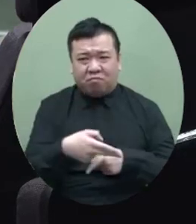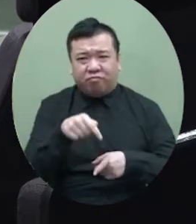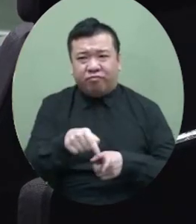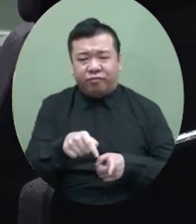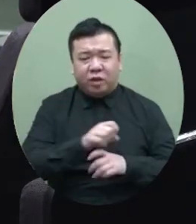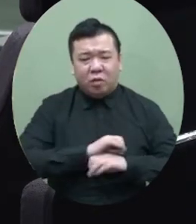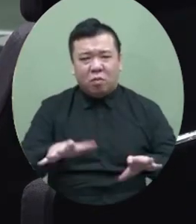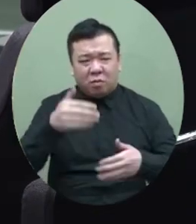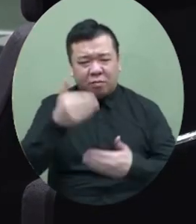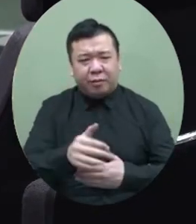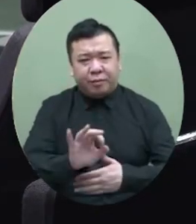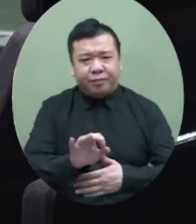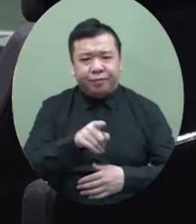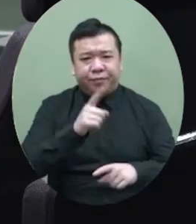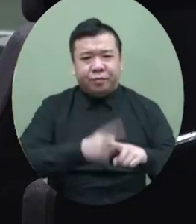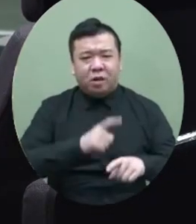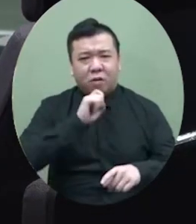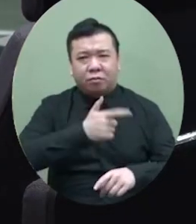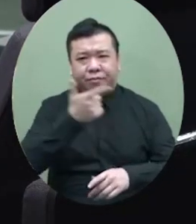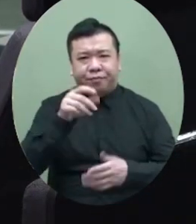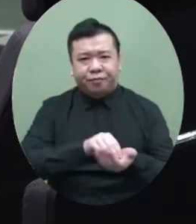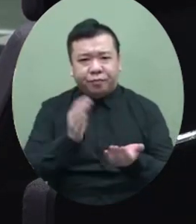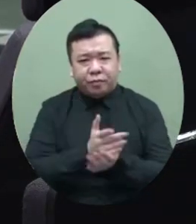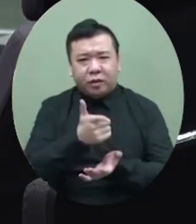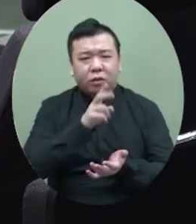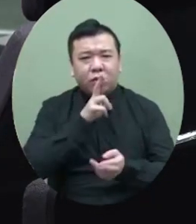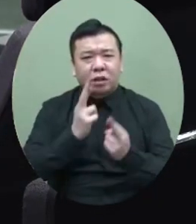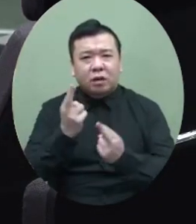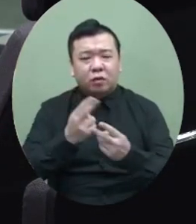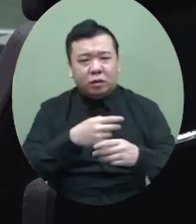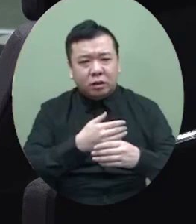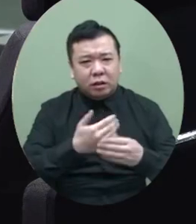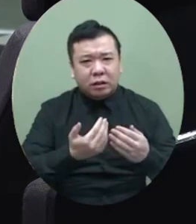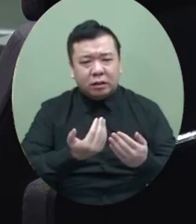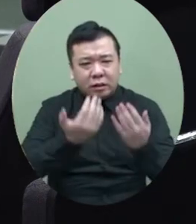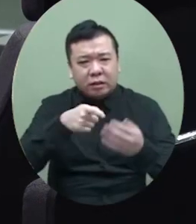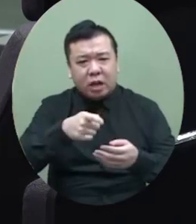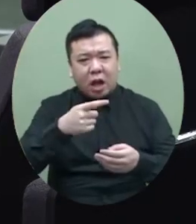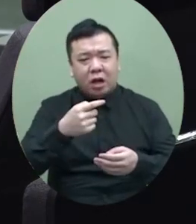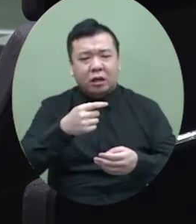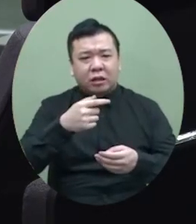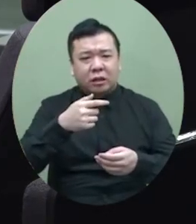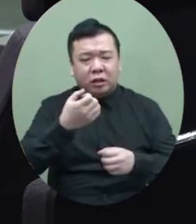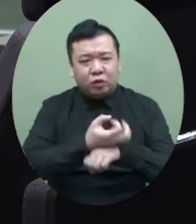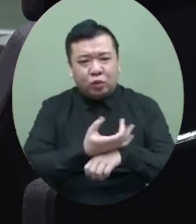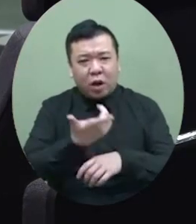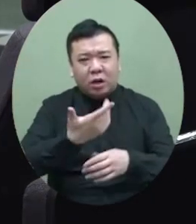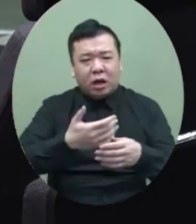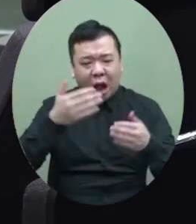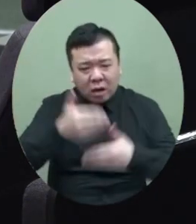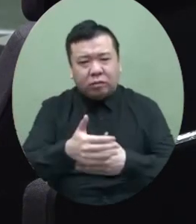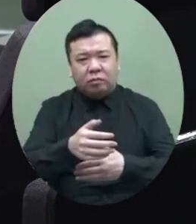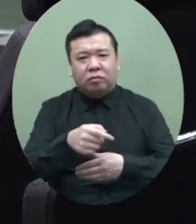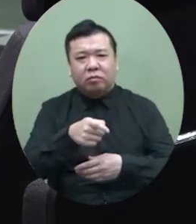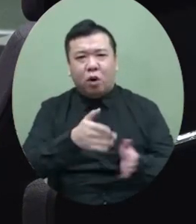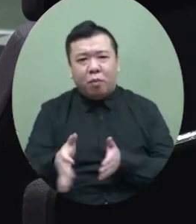鏈。咁點解其實咁多嗰啲確診個案，嗰啲太古城啊、荃灣綠楊啊，都唔見政府有做呢個即係受限區域